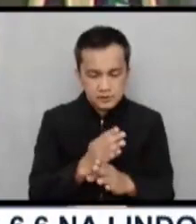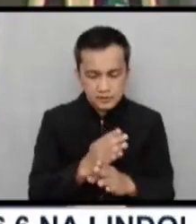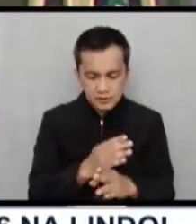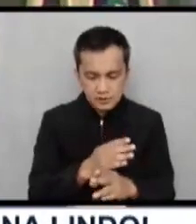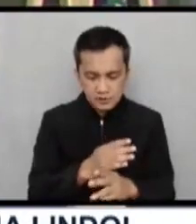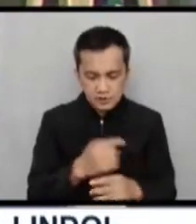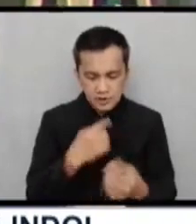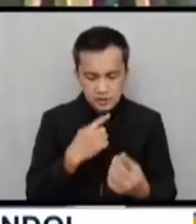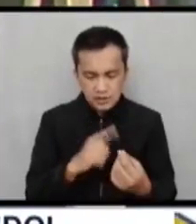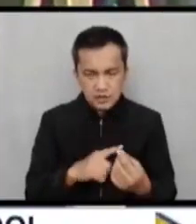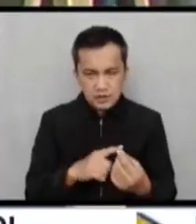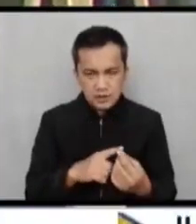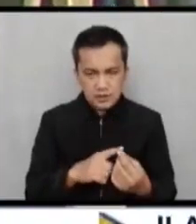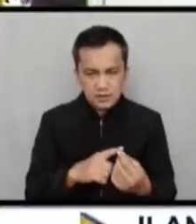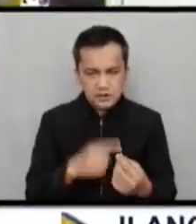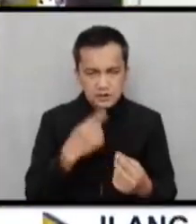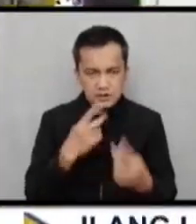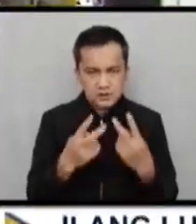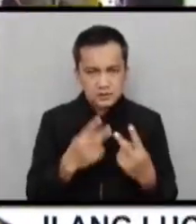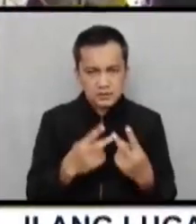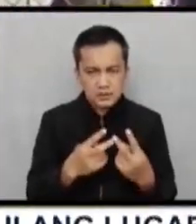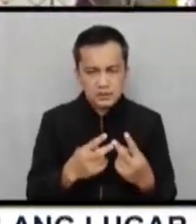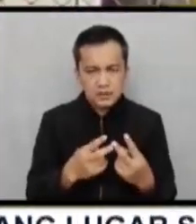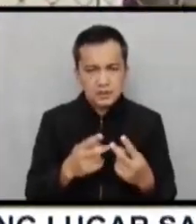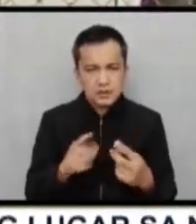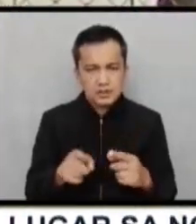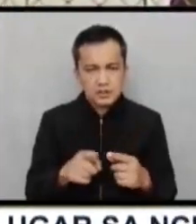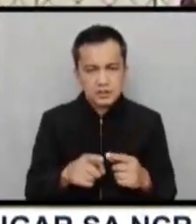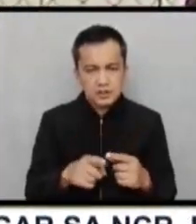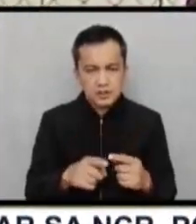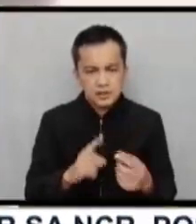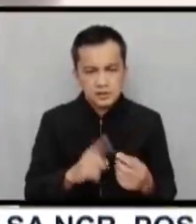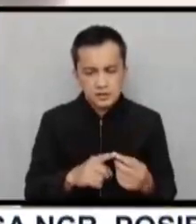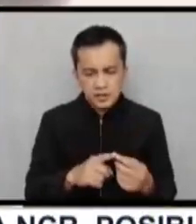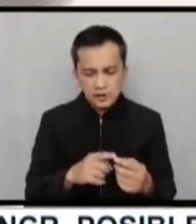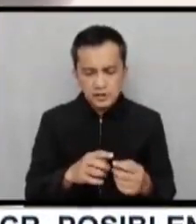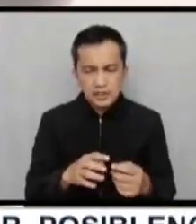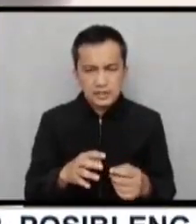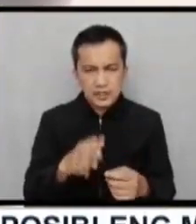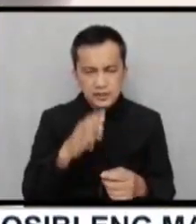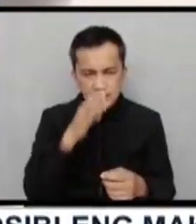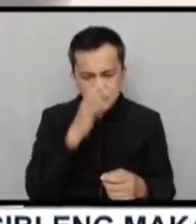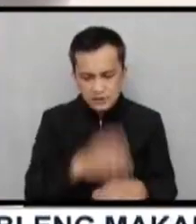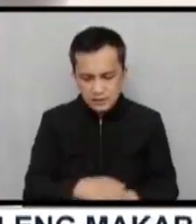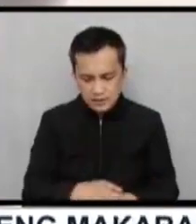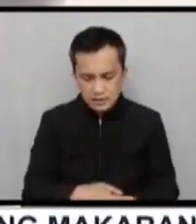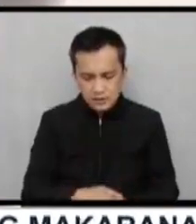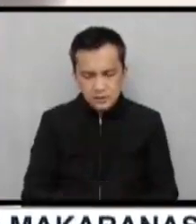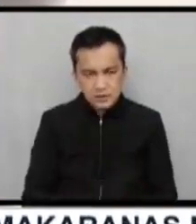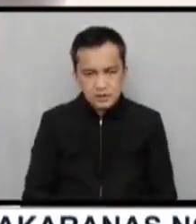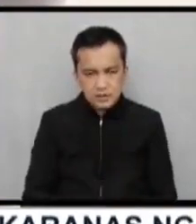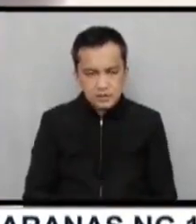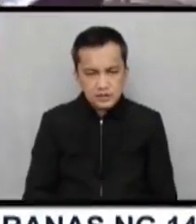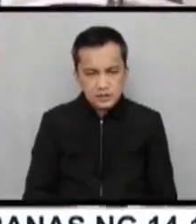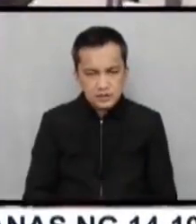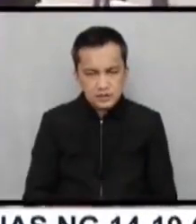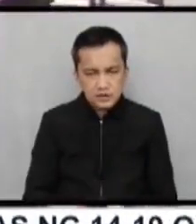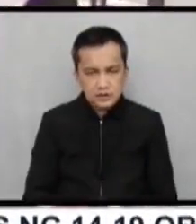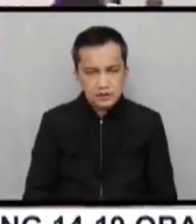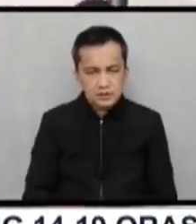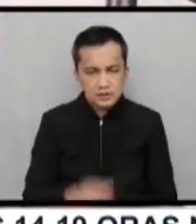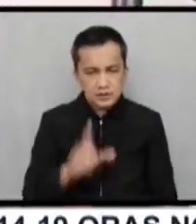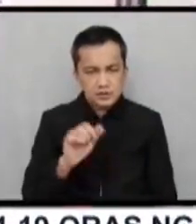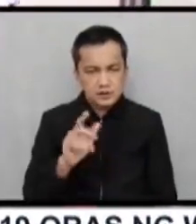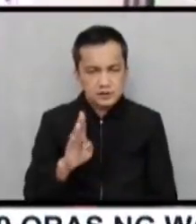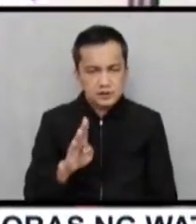May mga sapat na pahinga po bago bumiyay ulit. Mahigpit na rin ang pagbabantay ng mga kawani ng Land Transportation Office